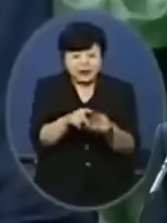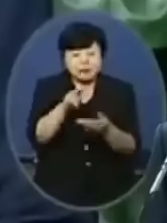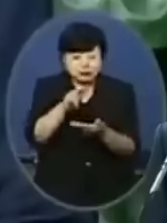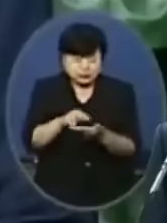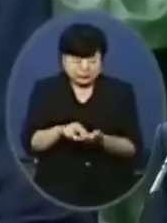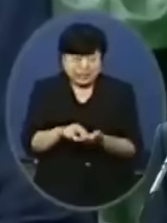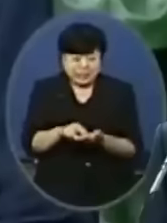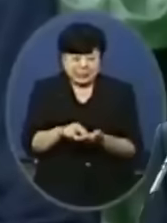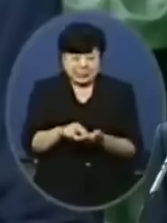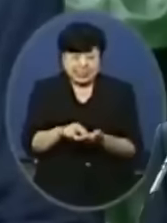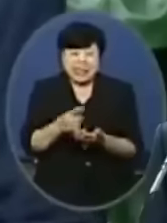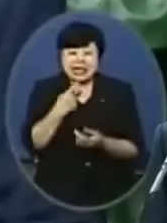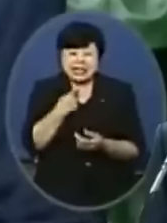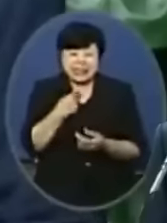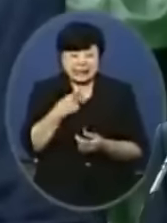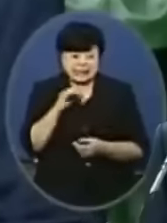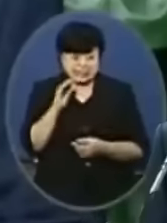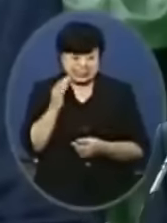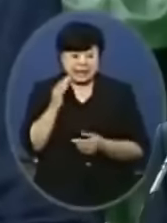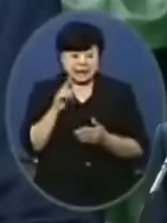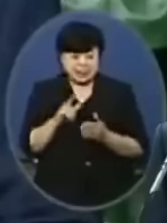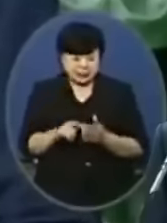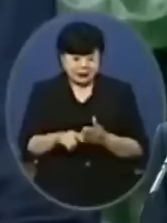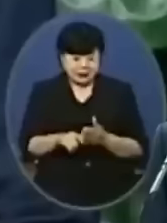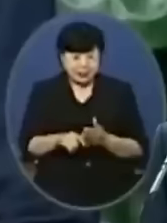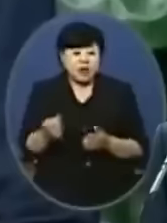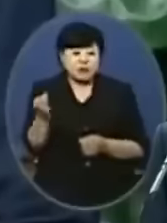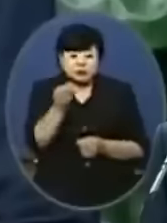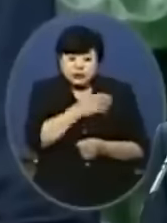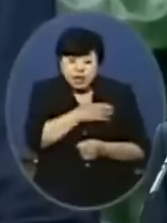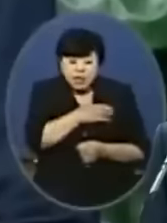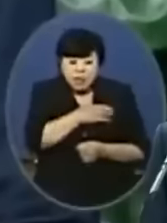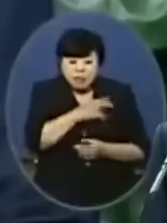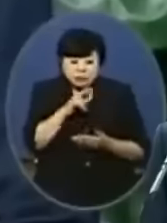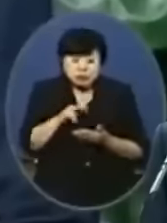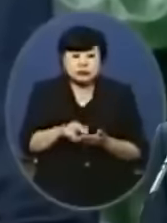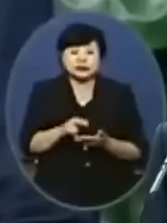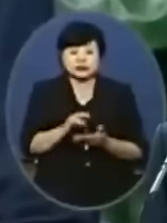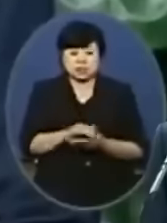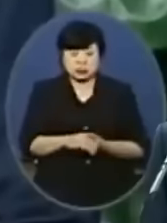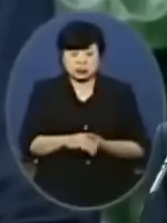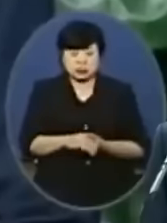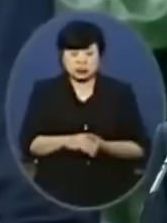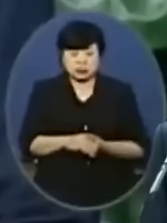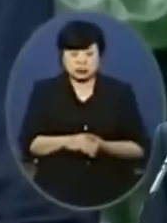문제를 당게 되는데 부자들이 문제를 훨씬